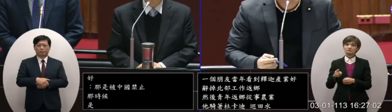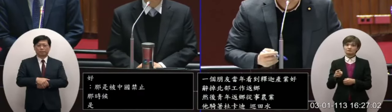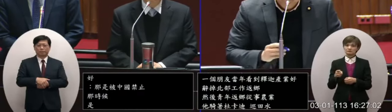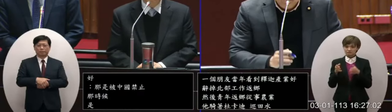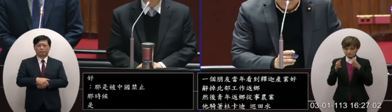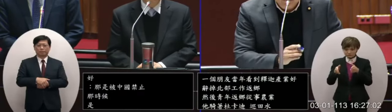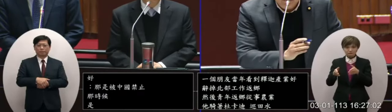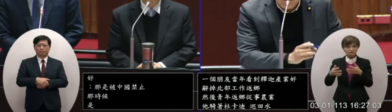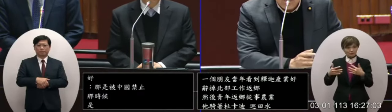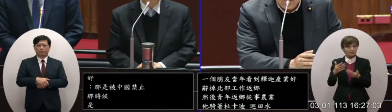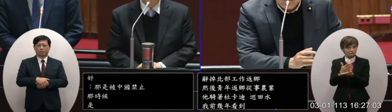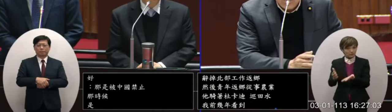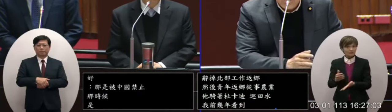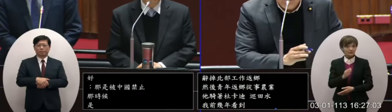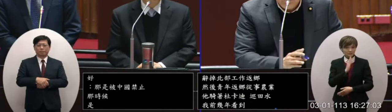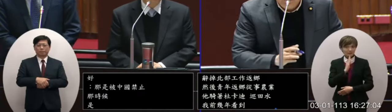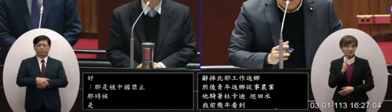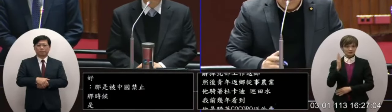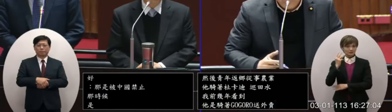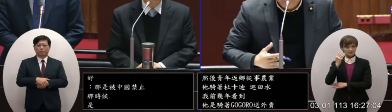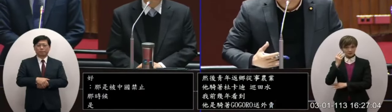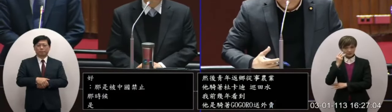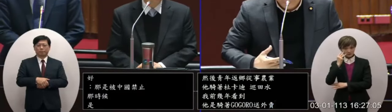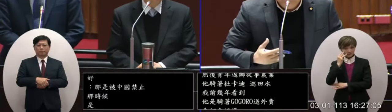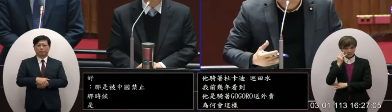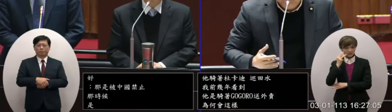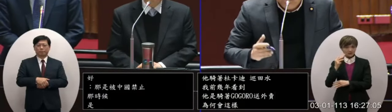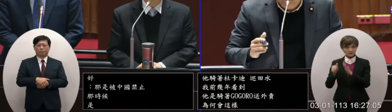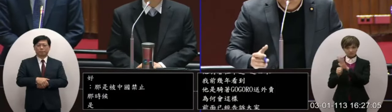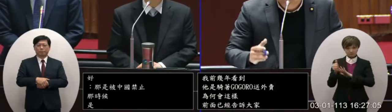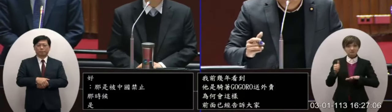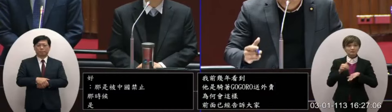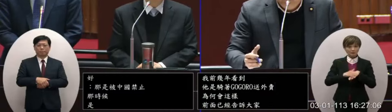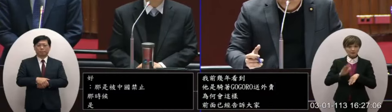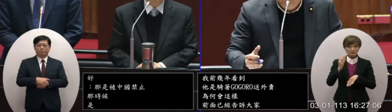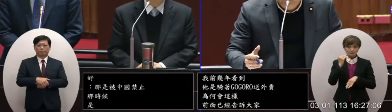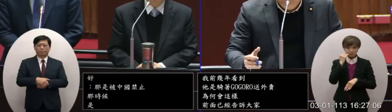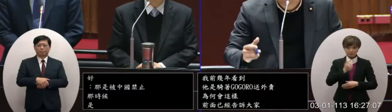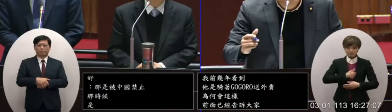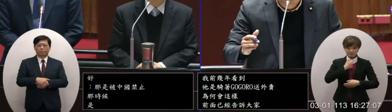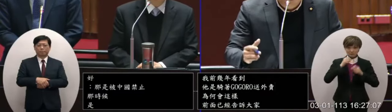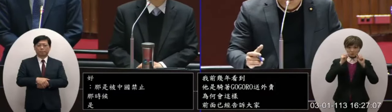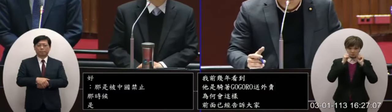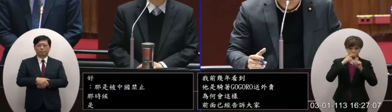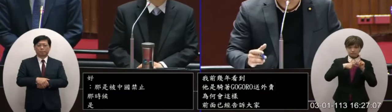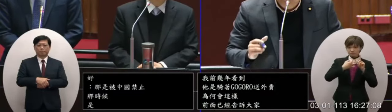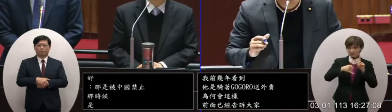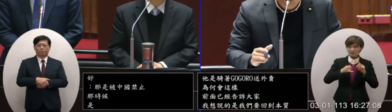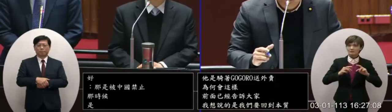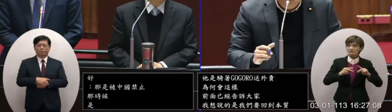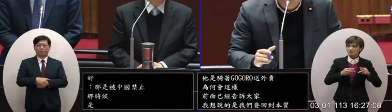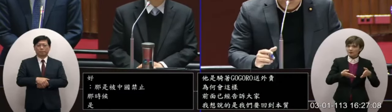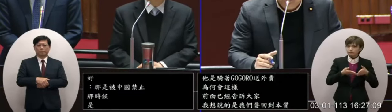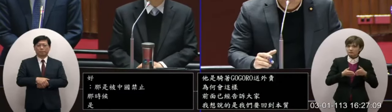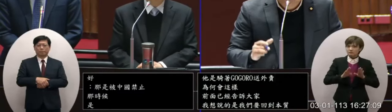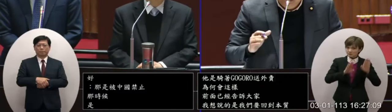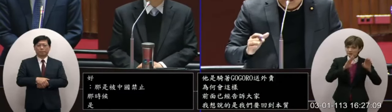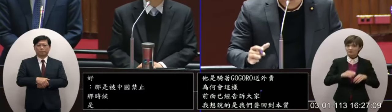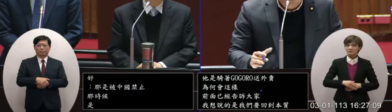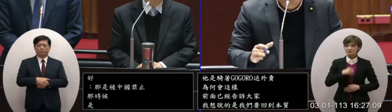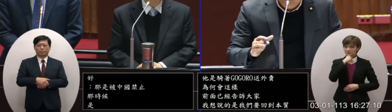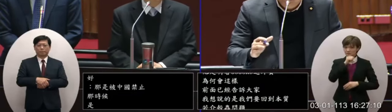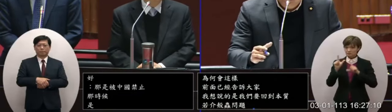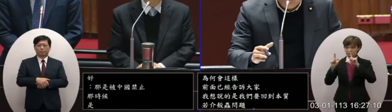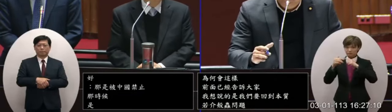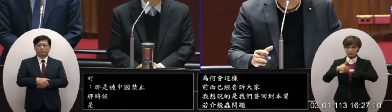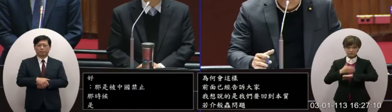情政策是一个影响因素，但是提高自己本身的本质才是外销最重要的事情。所以台东县政府也很努力的